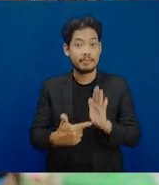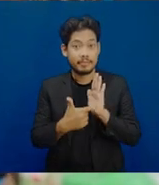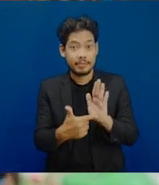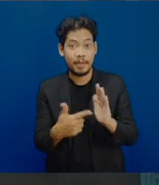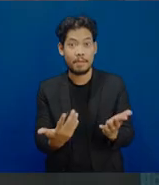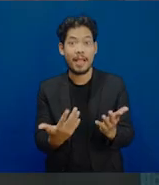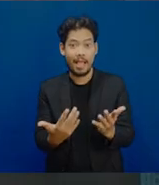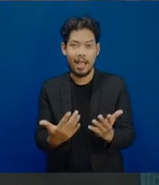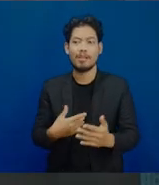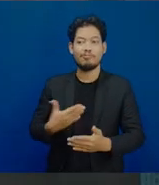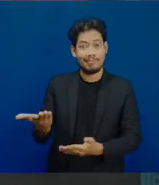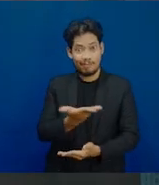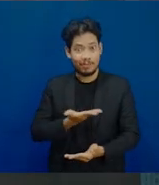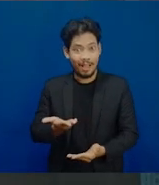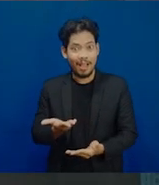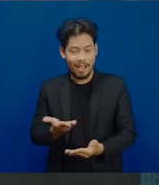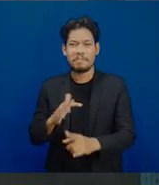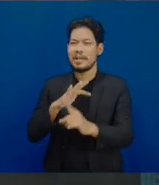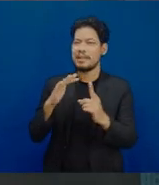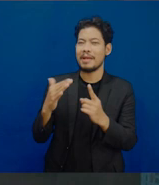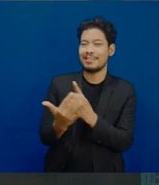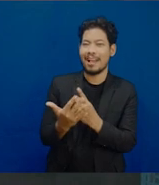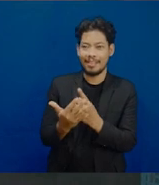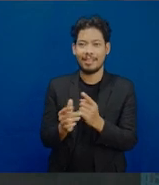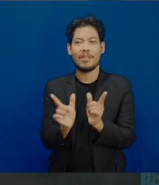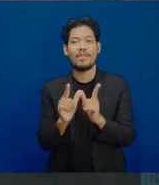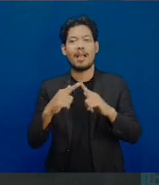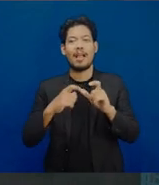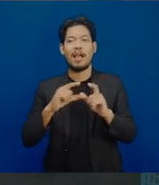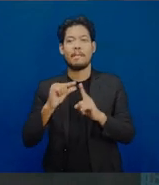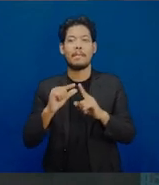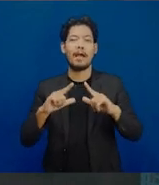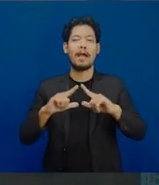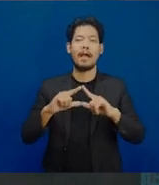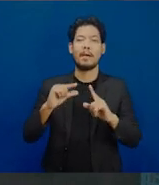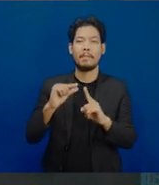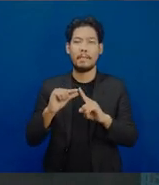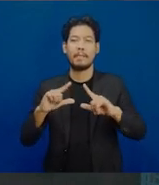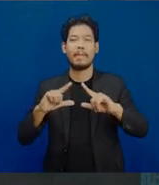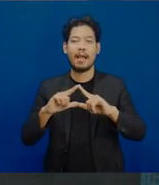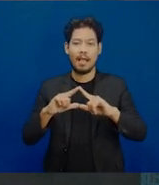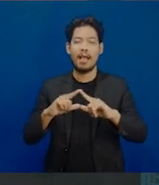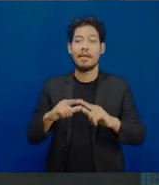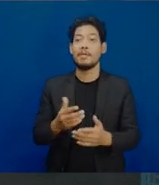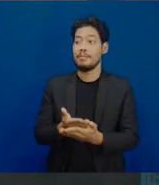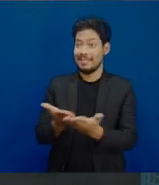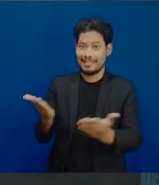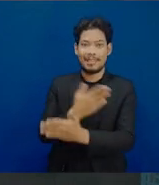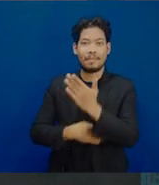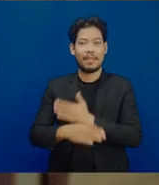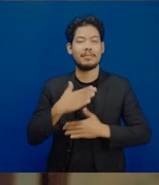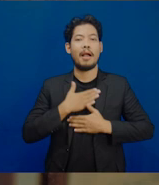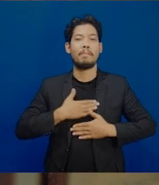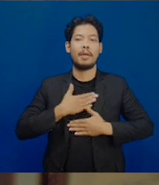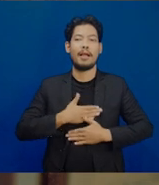Ke depan kita pastikan bahwa semua warga Palbabang termasuk penyandang disabilitas nanti akan